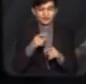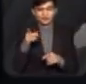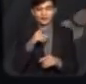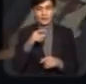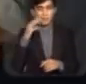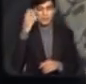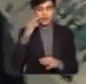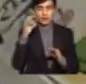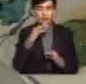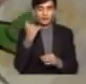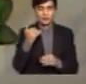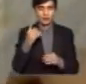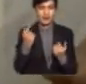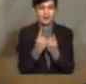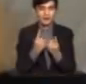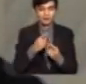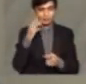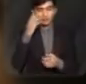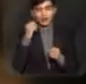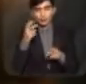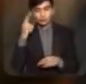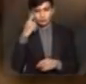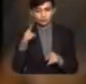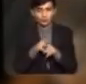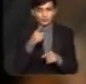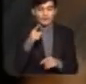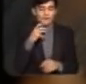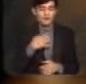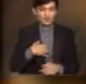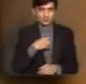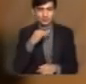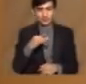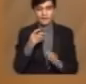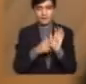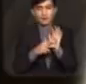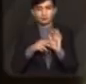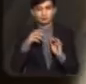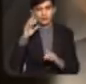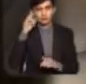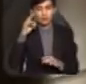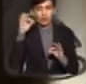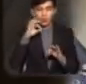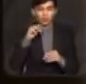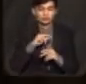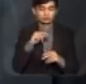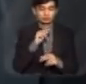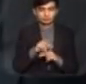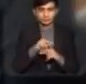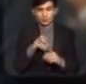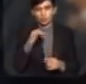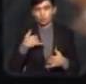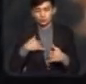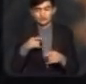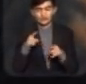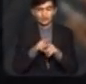в прошлом году новые методы и навыки работы с подростками изучили 80 школьных психологов с ними работали эксперты из